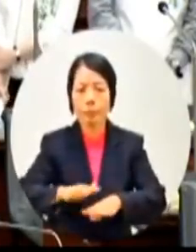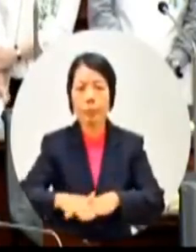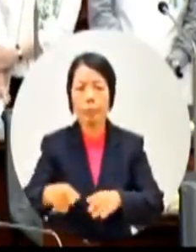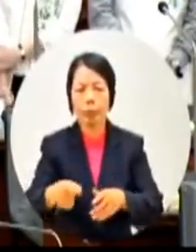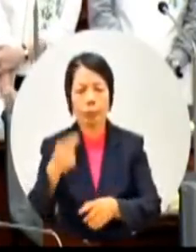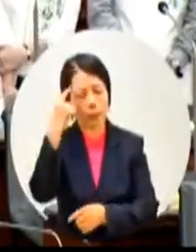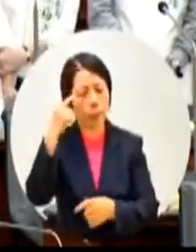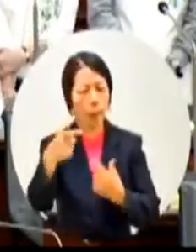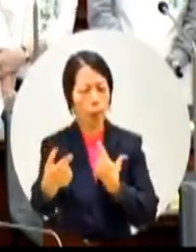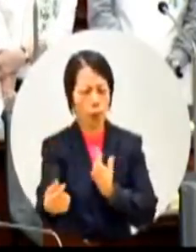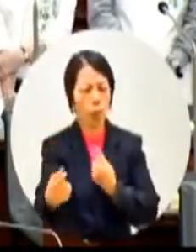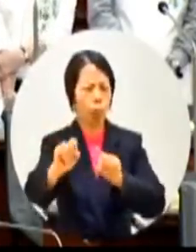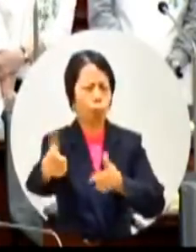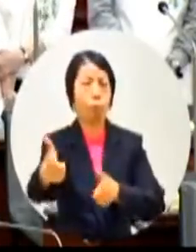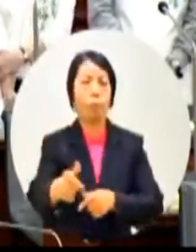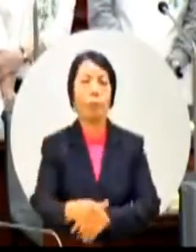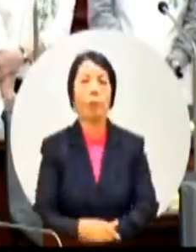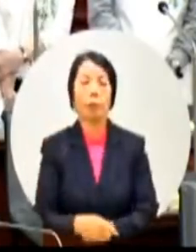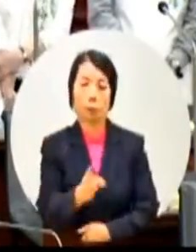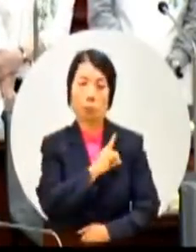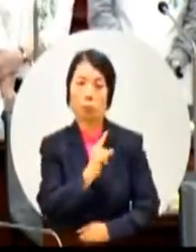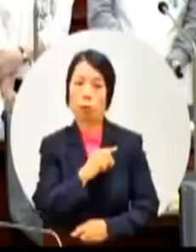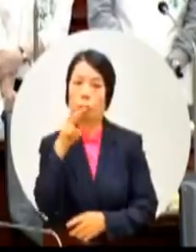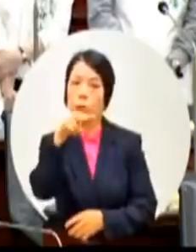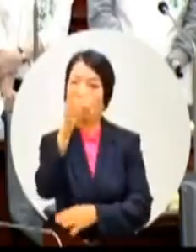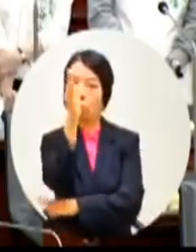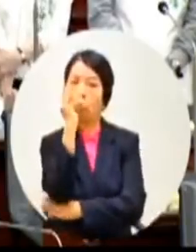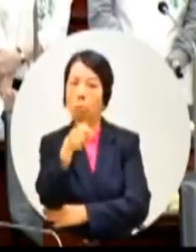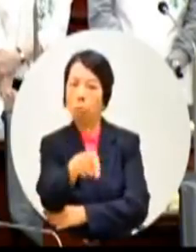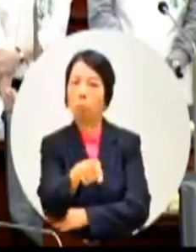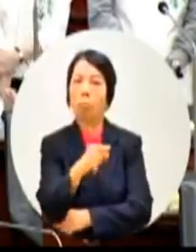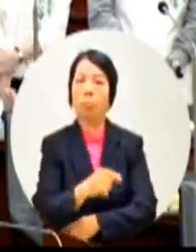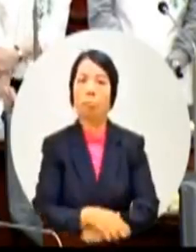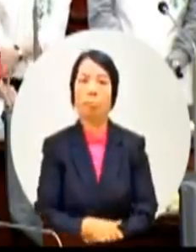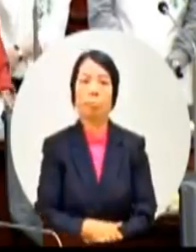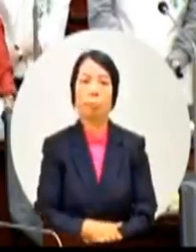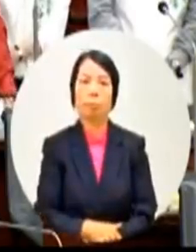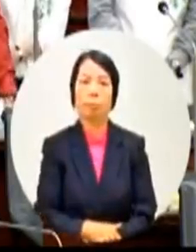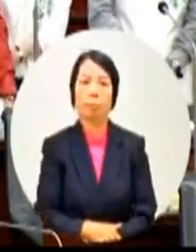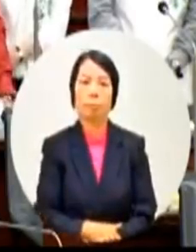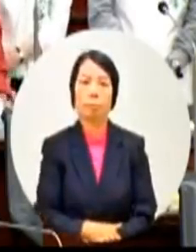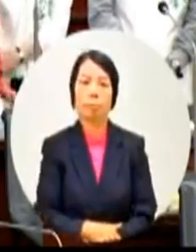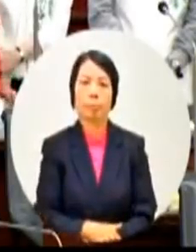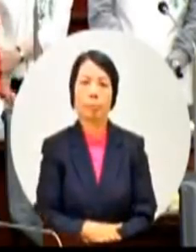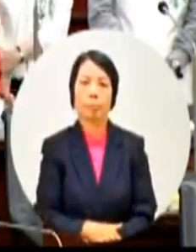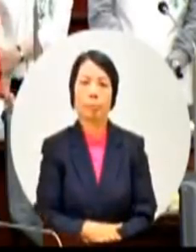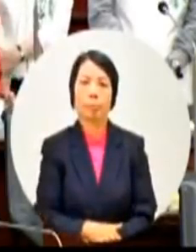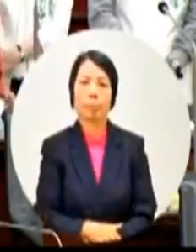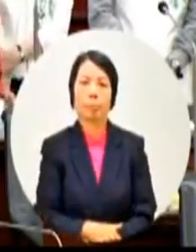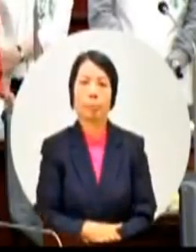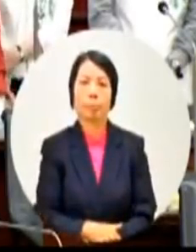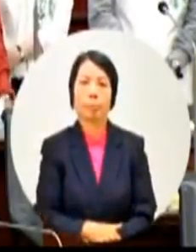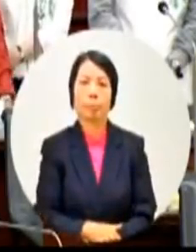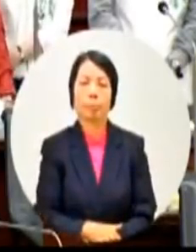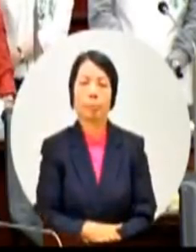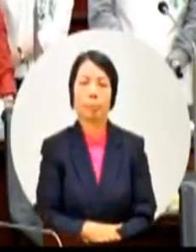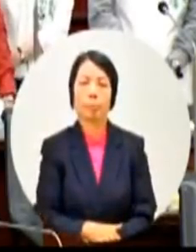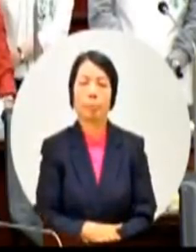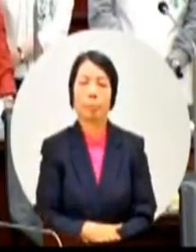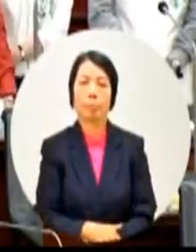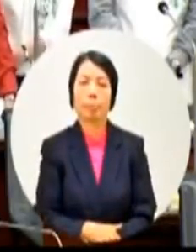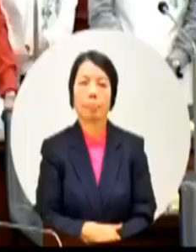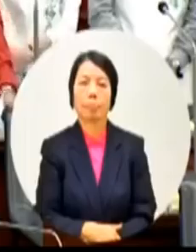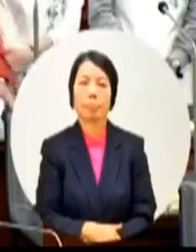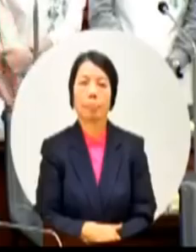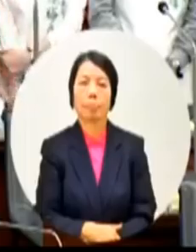空，哎、欸，那个口头机票，你做会到未？你做会到未？ 市长，你做会到哦？ 市长，你请坐，来，市长。